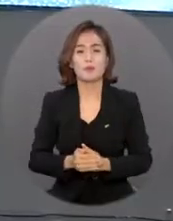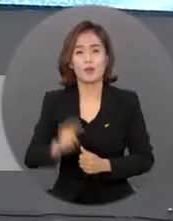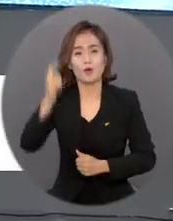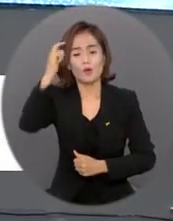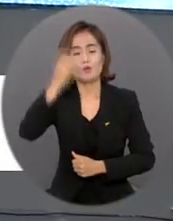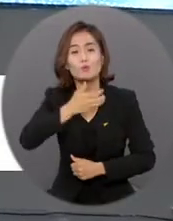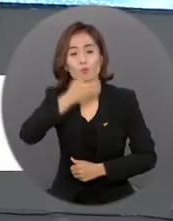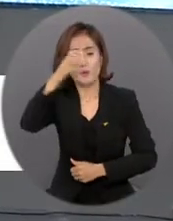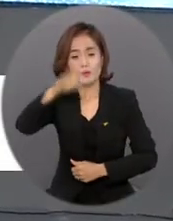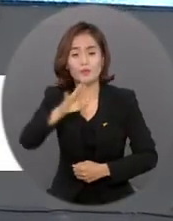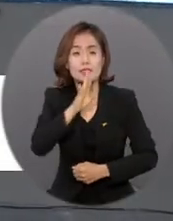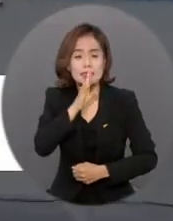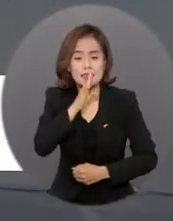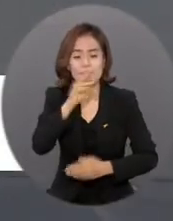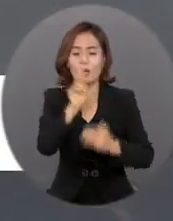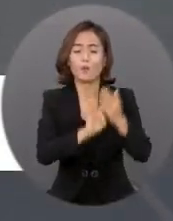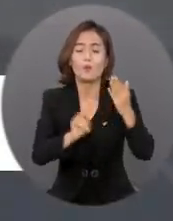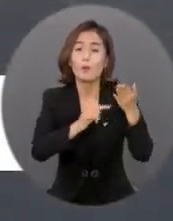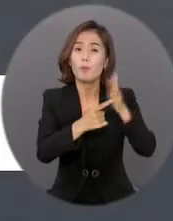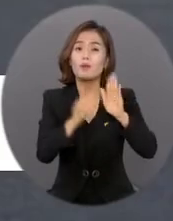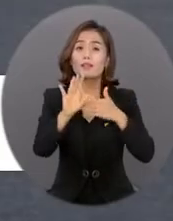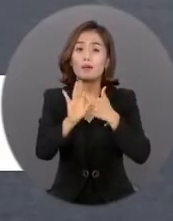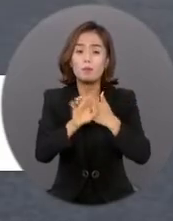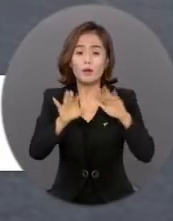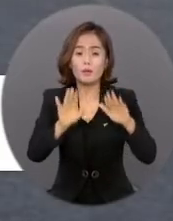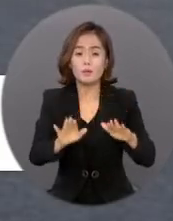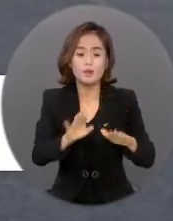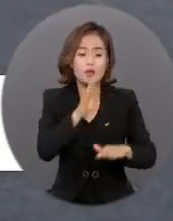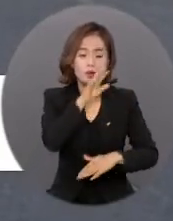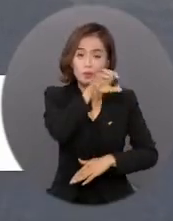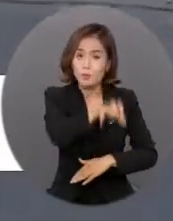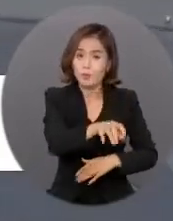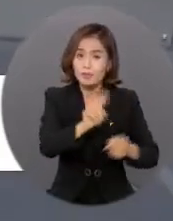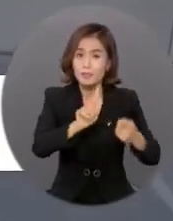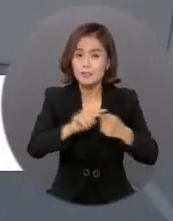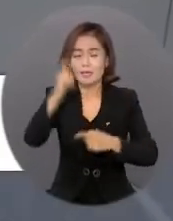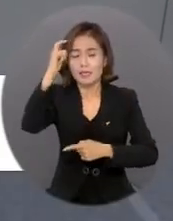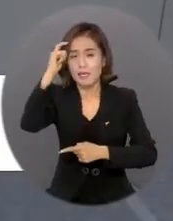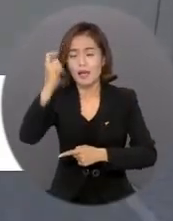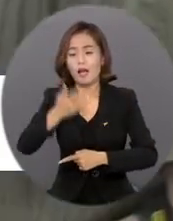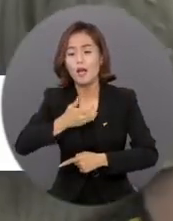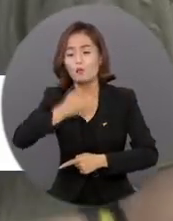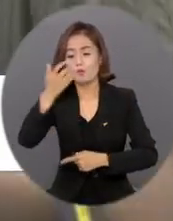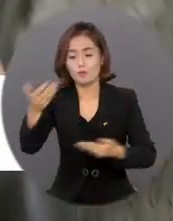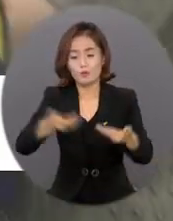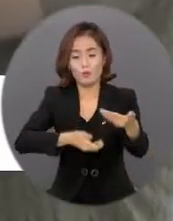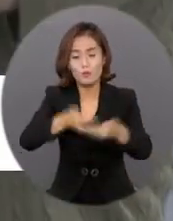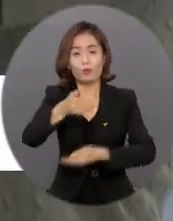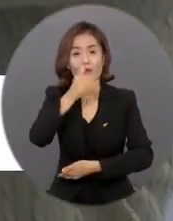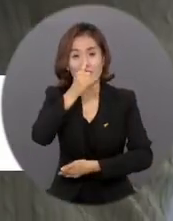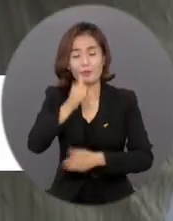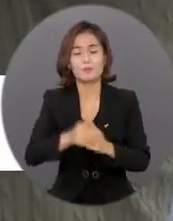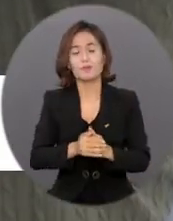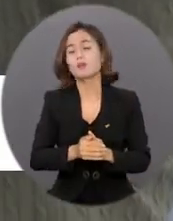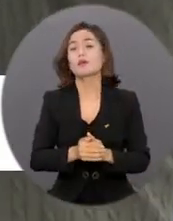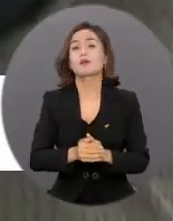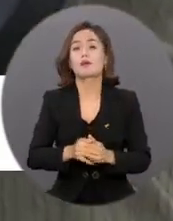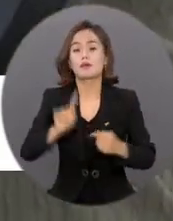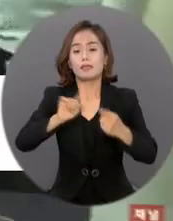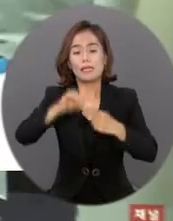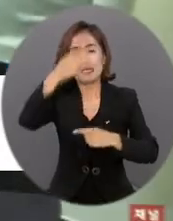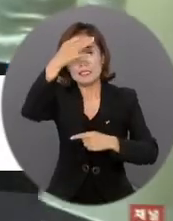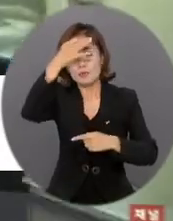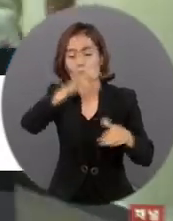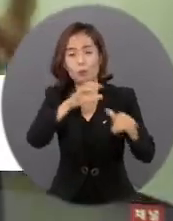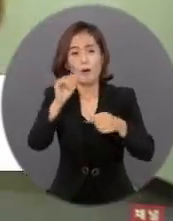가상 공간에서 현실의 가수가 공연을 했다면 이번엔 현실 공간에 가상 사물이 옮겨집니다. 메타버스